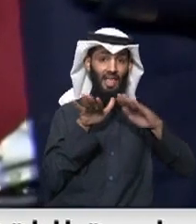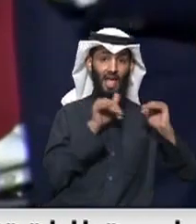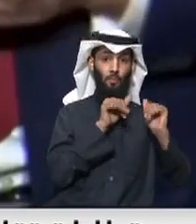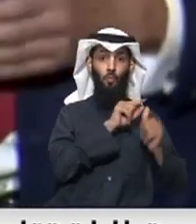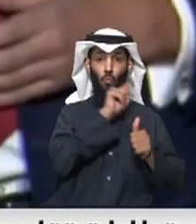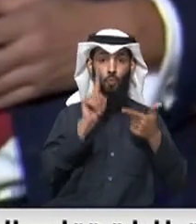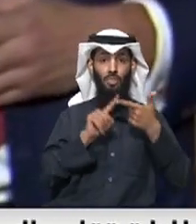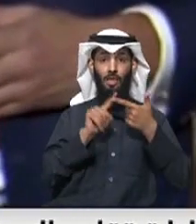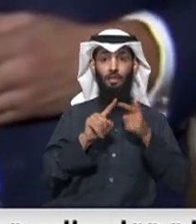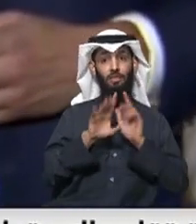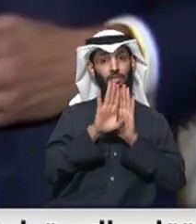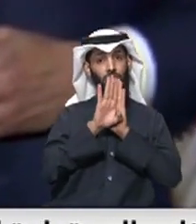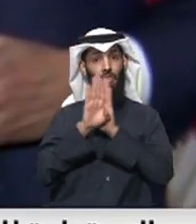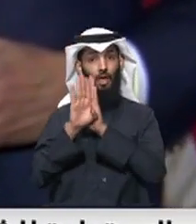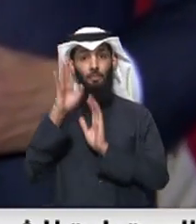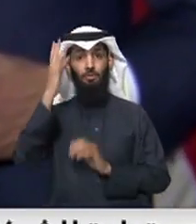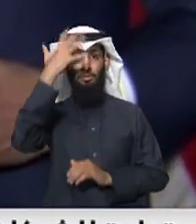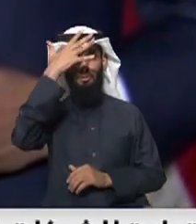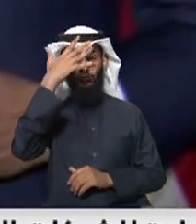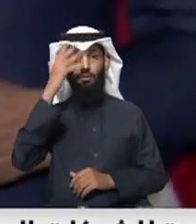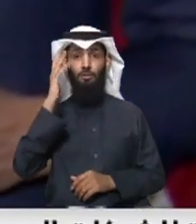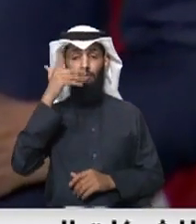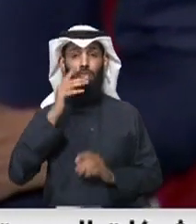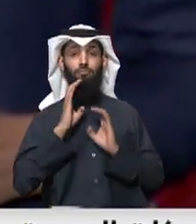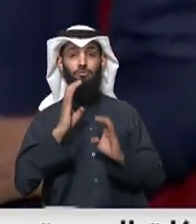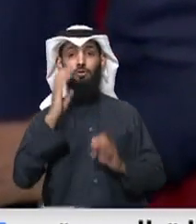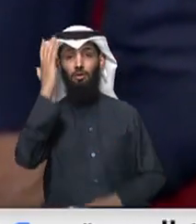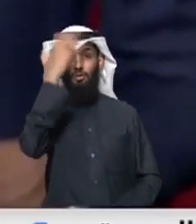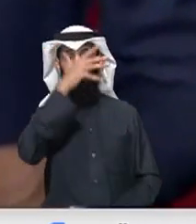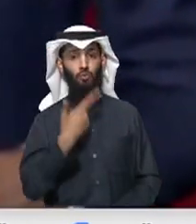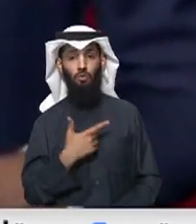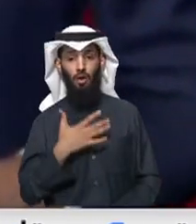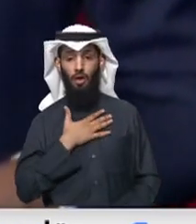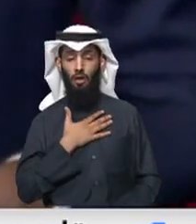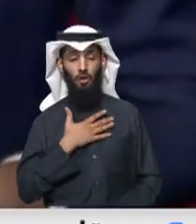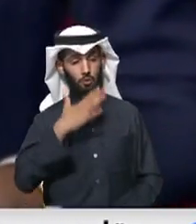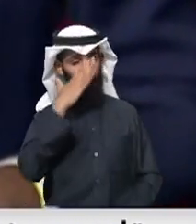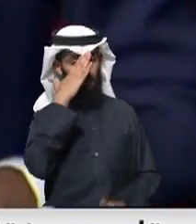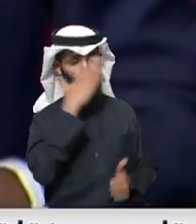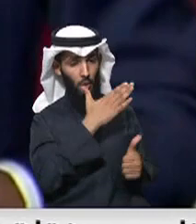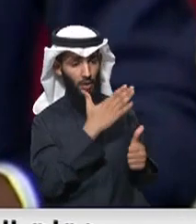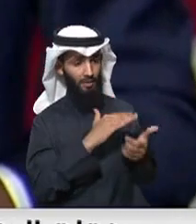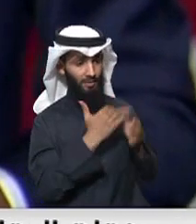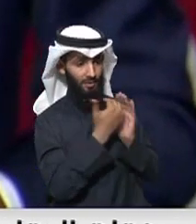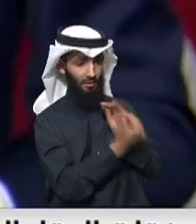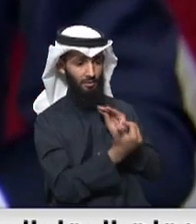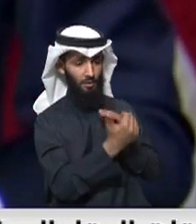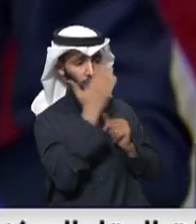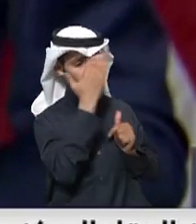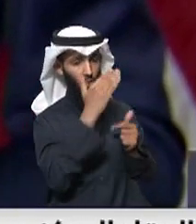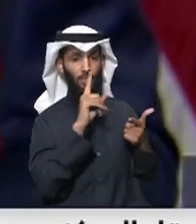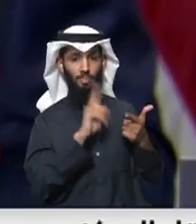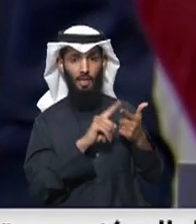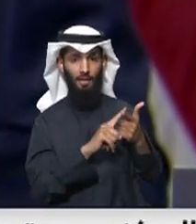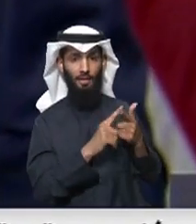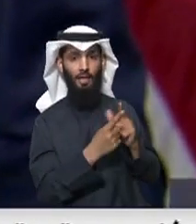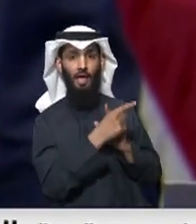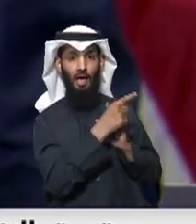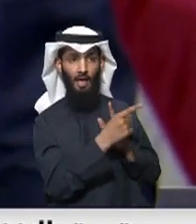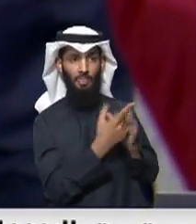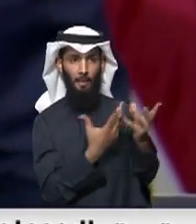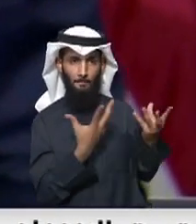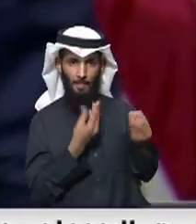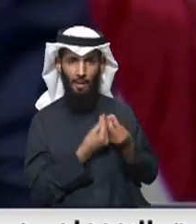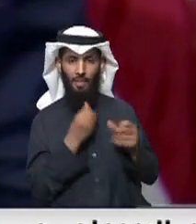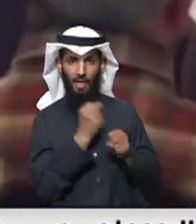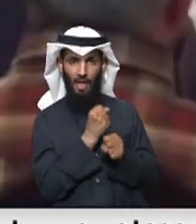يتطلع للعمل معه للتغلب على الرئيس جو بايدن الذي وصفه بالاسو والاكثر فسادا على حد تعبيره